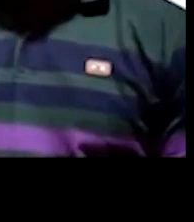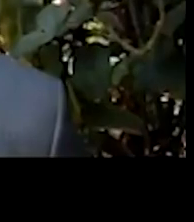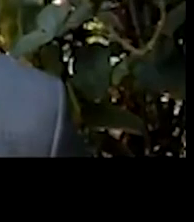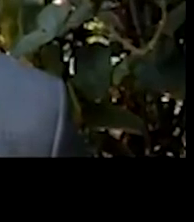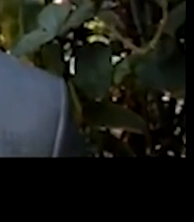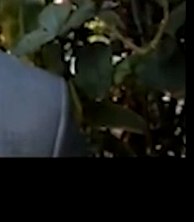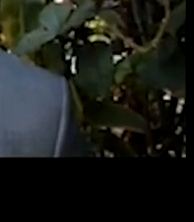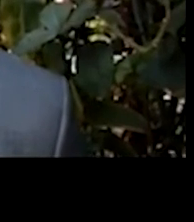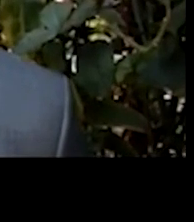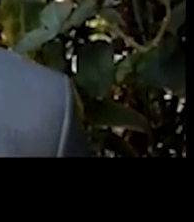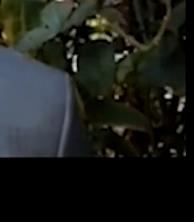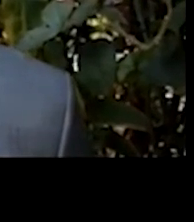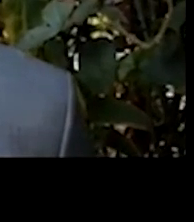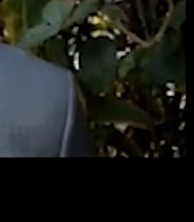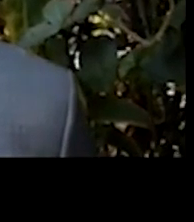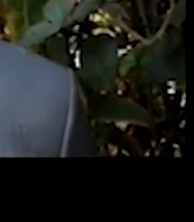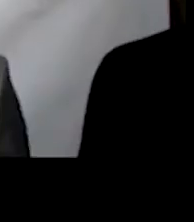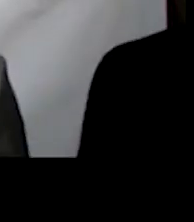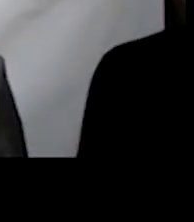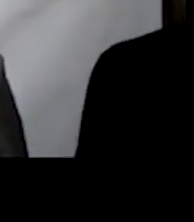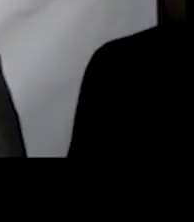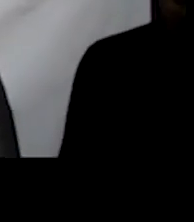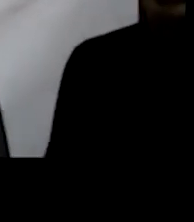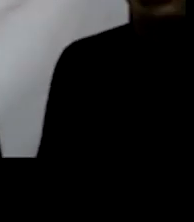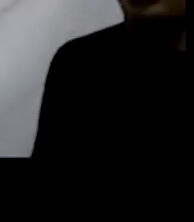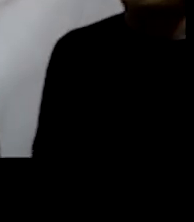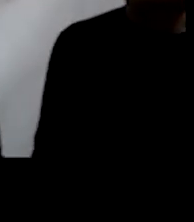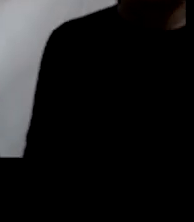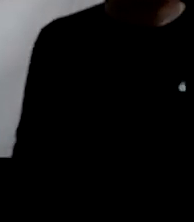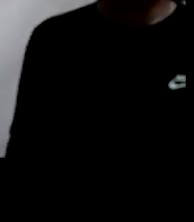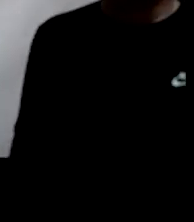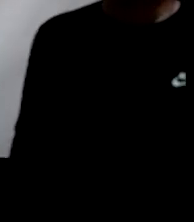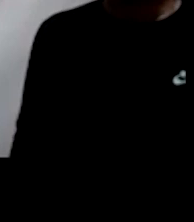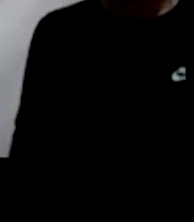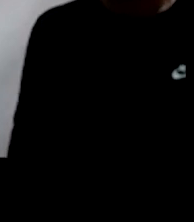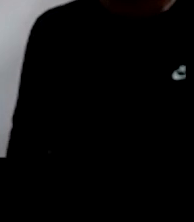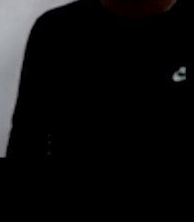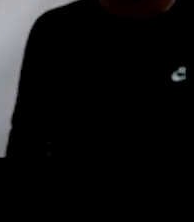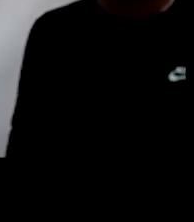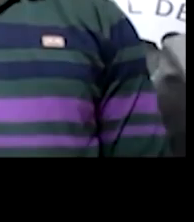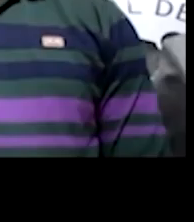Haut-Katanga s'est ralliée à cette nouvelle vision. Je suis rendu au Katanga afin de palper les réalités